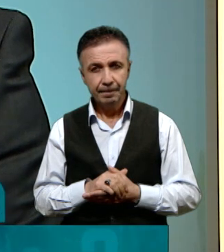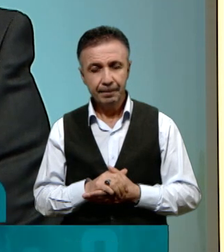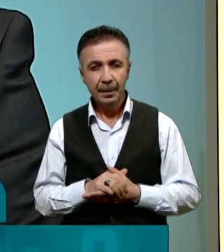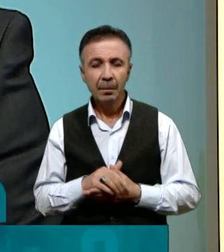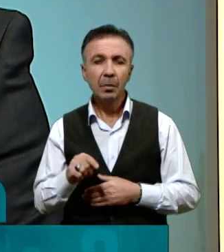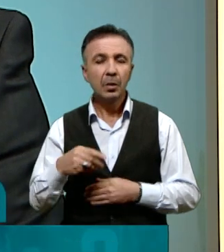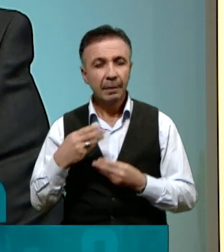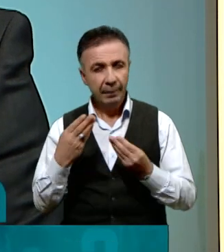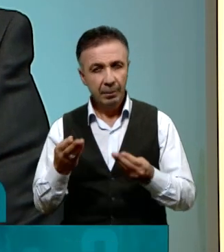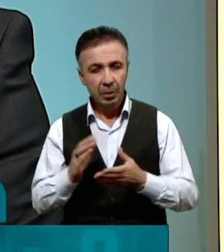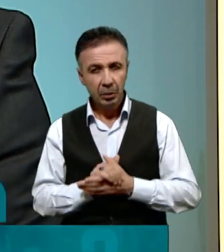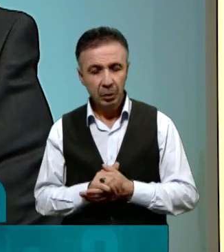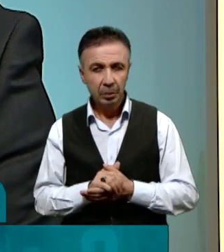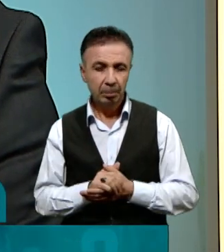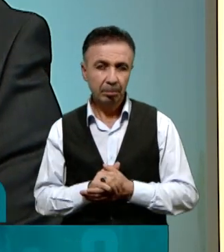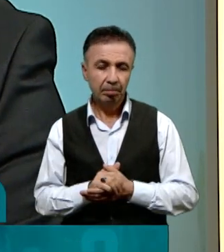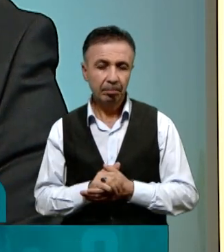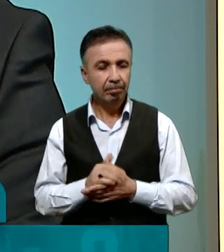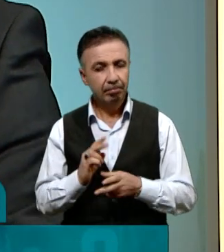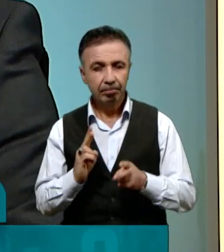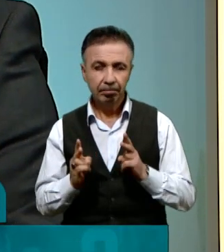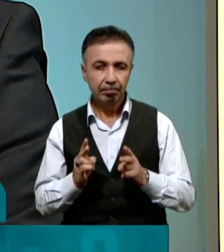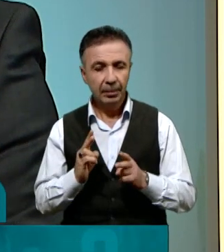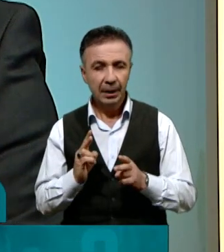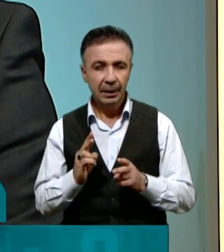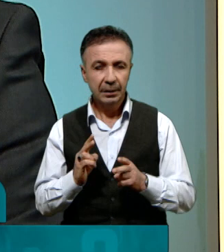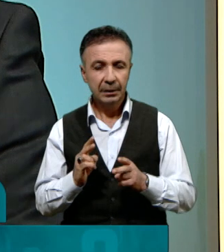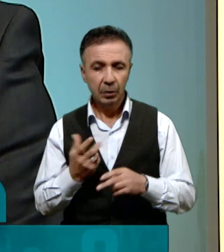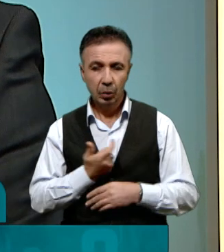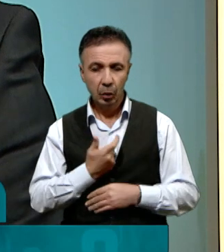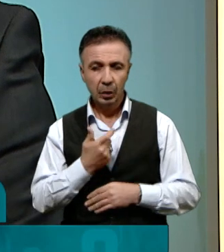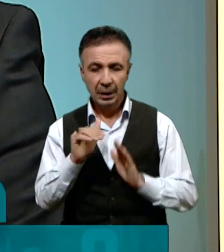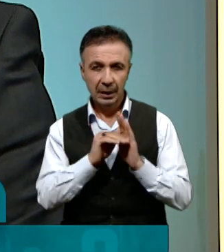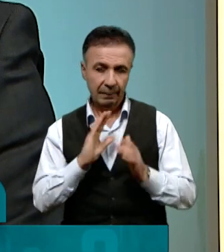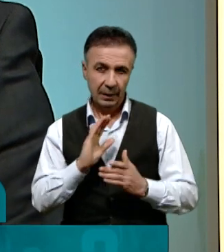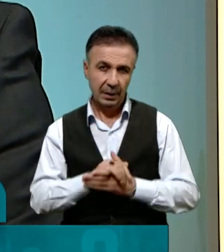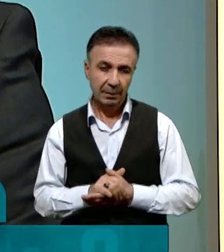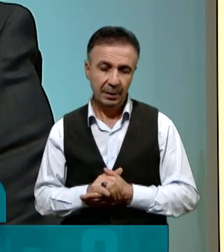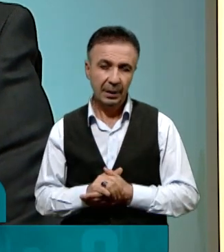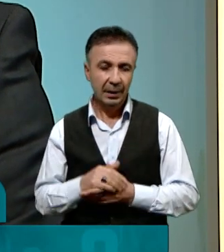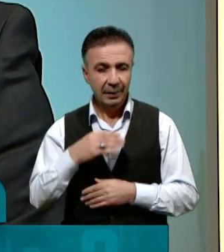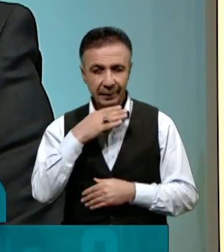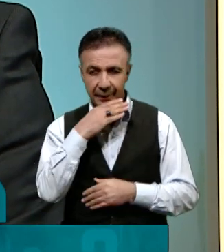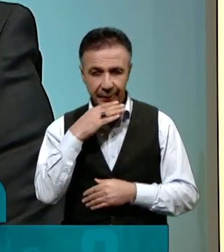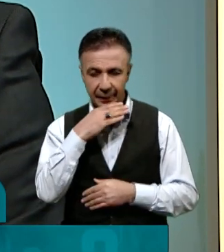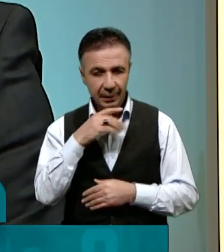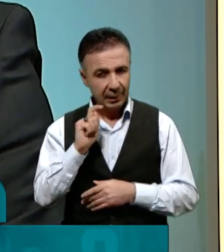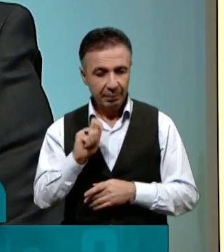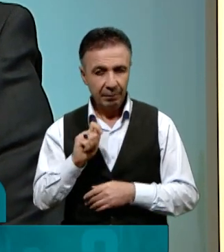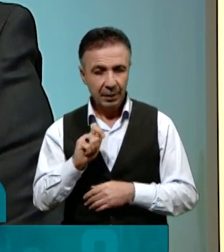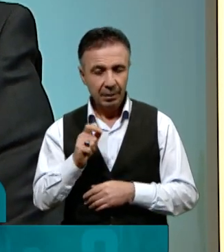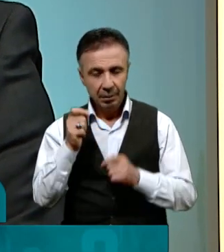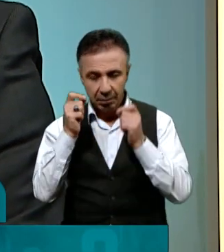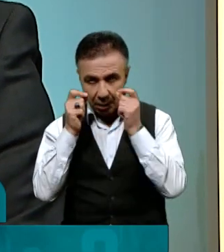bunun vermiş olduğu tabii ki piyasayı etkileyen bazı şeyler var. Bir de mesela diyelim ki fırsatçılık,